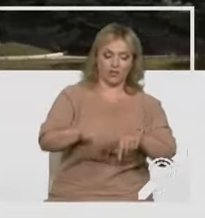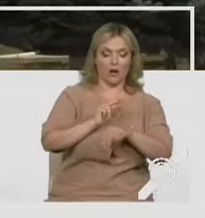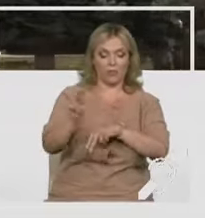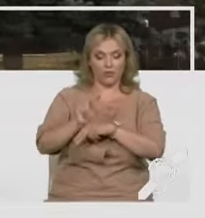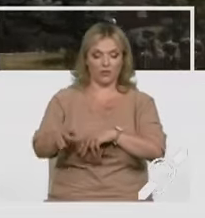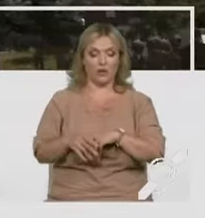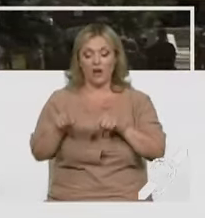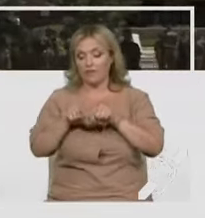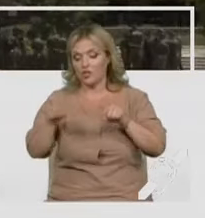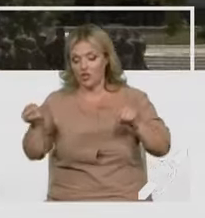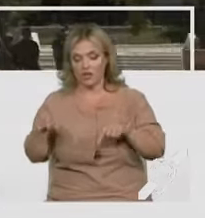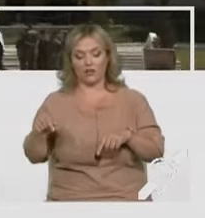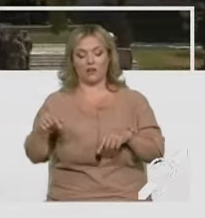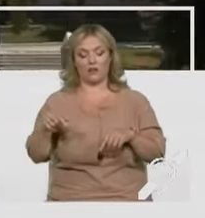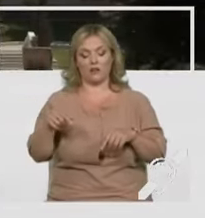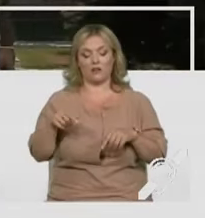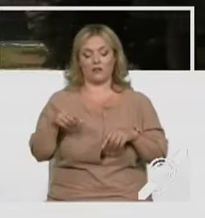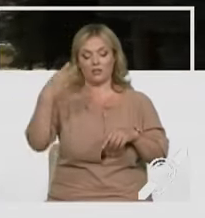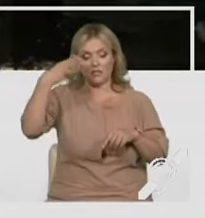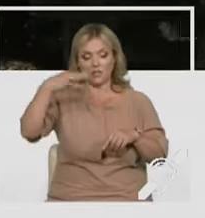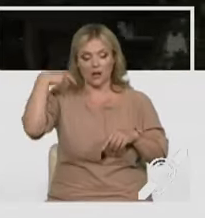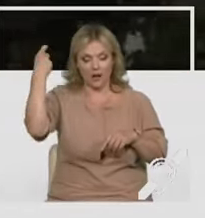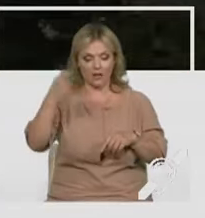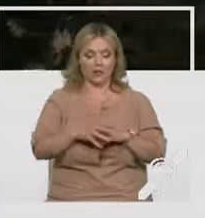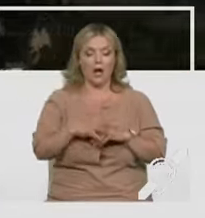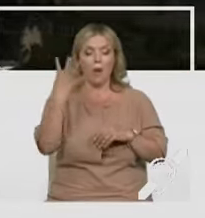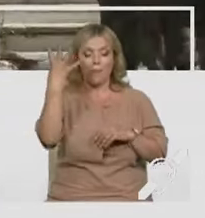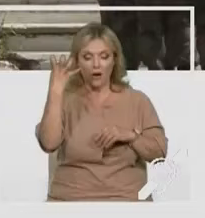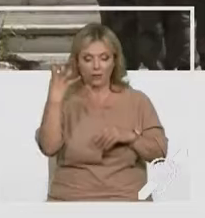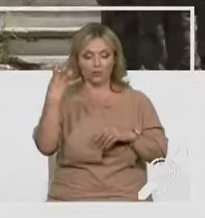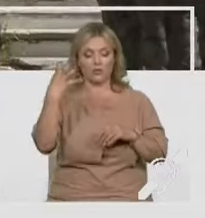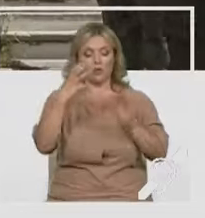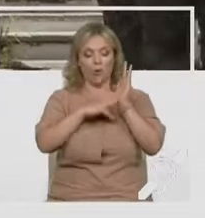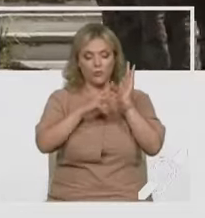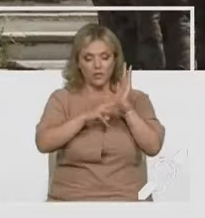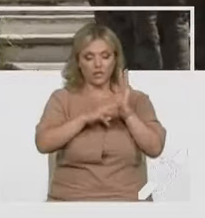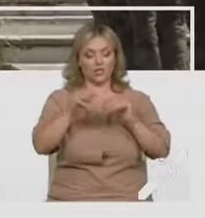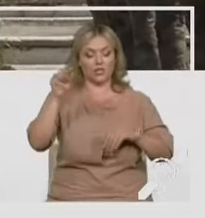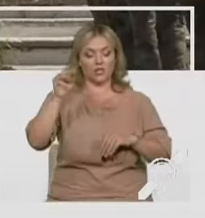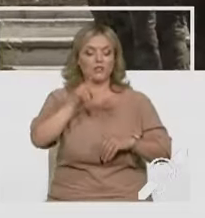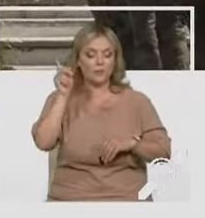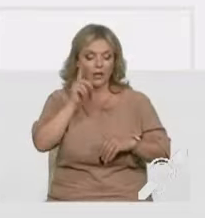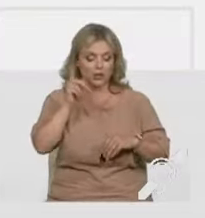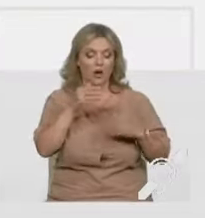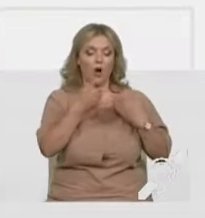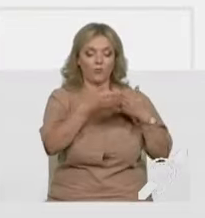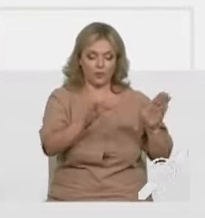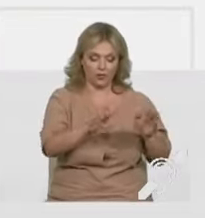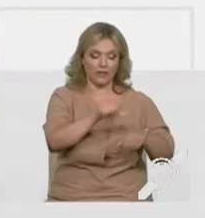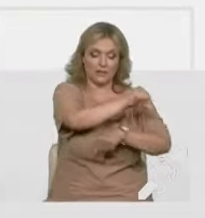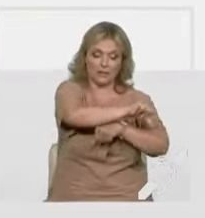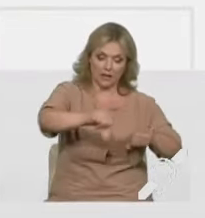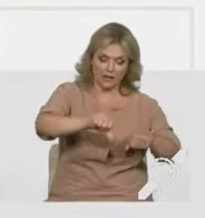ani, 418 ofițeri au absolvit cele mai prestigioase academii militare din străinătate. Bursele sunt oferite în baza